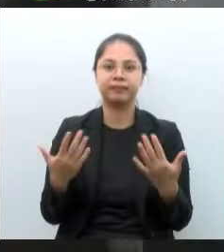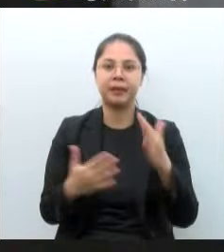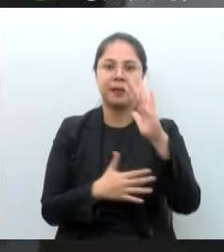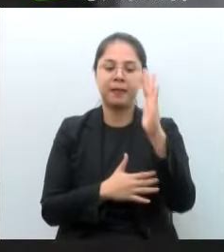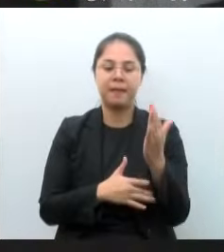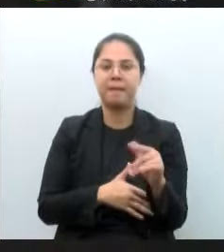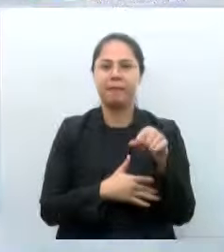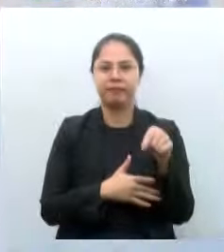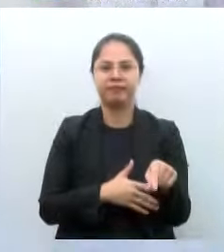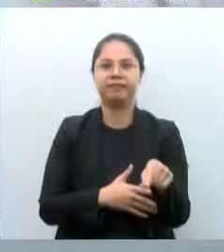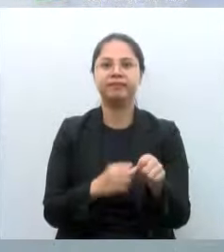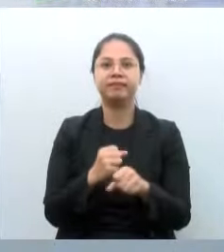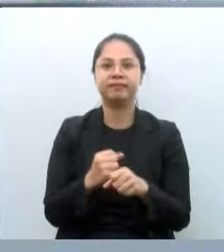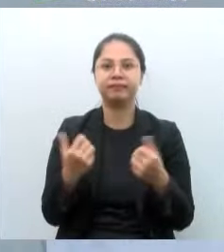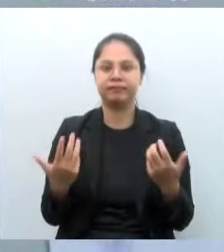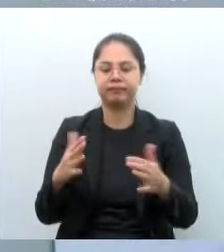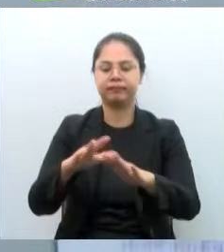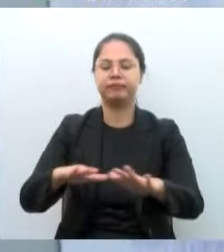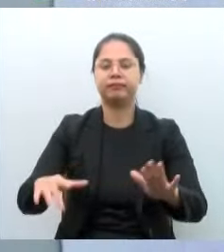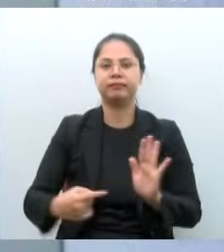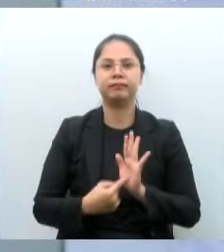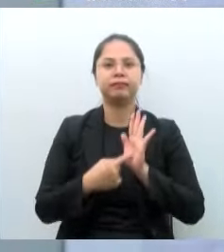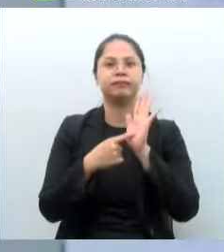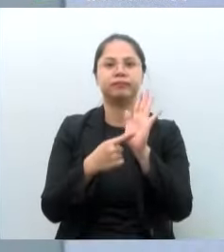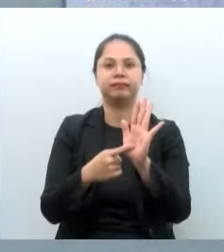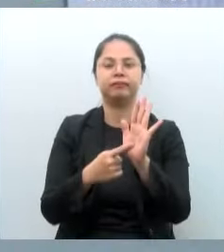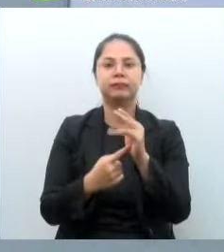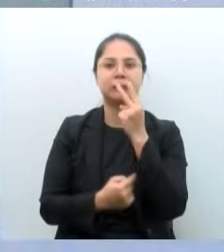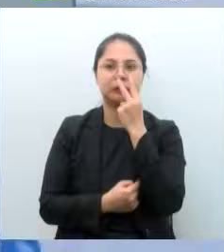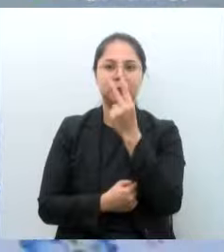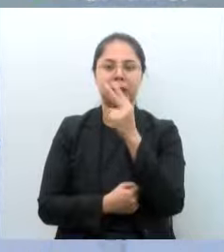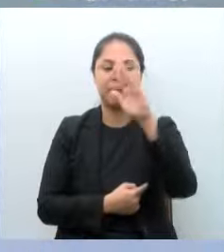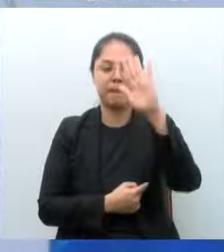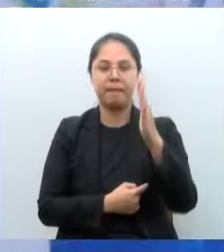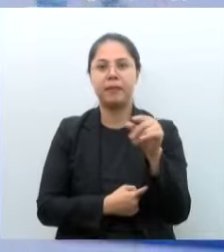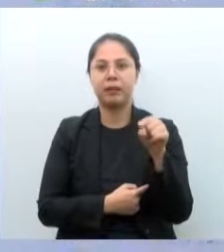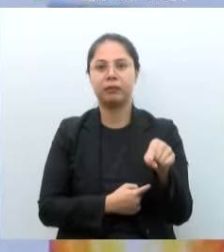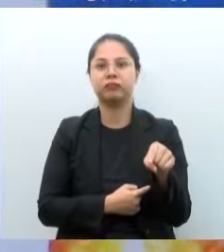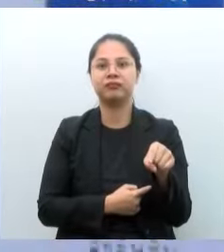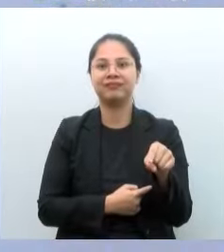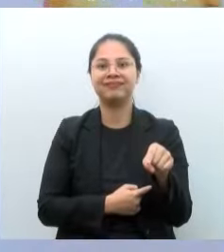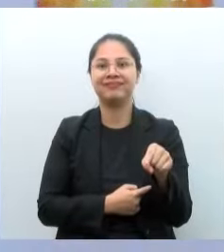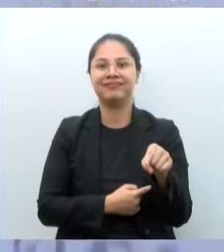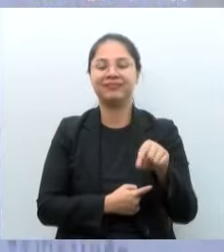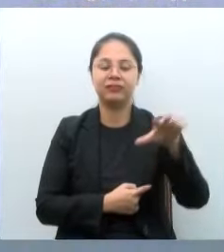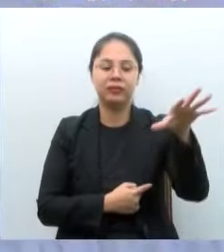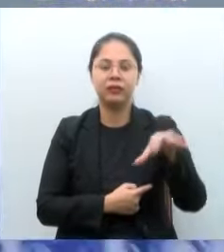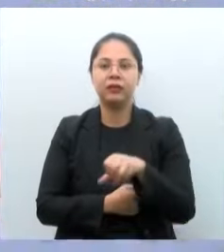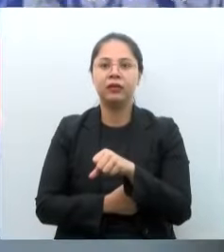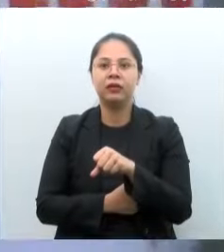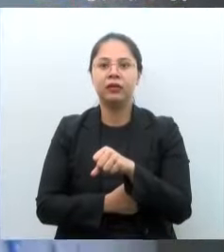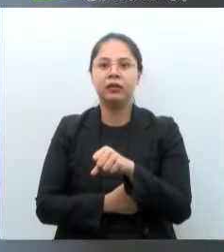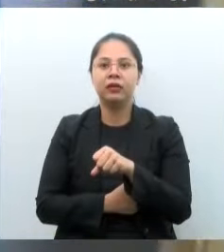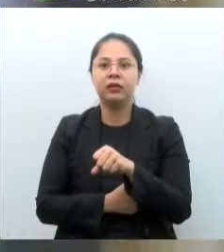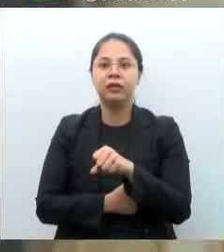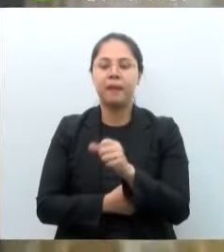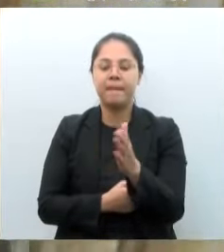กวางที่เหลือดีก็มีเด็กบางคนเสนอมาว่าเขาเนี่ยเคยเห็นใบหูกวางที่มันเกิดจากเอาไปใส่ในโหล